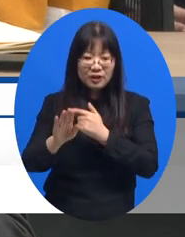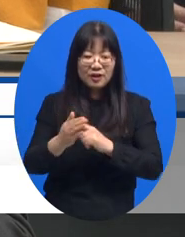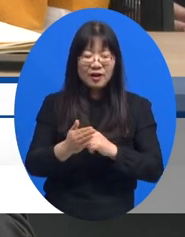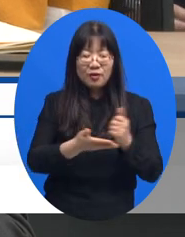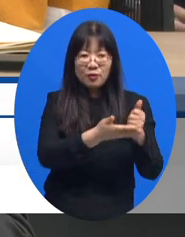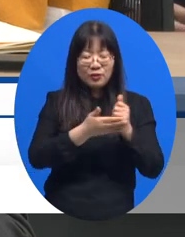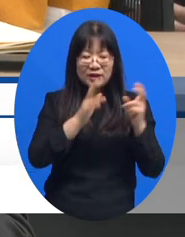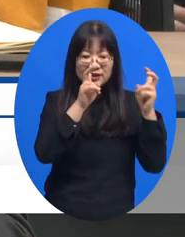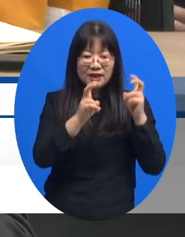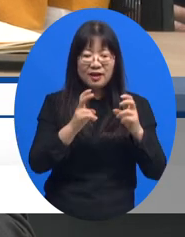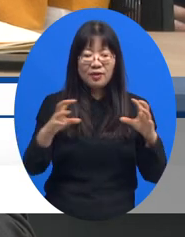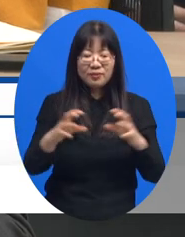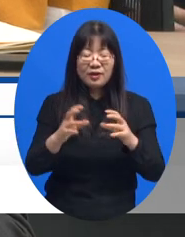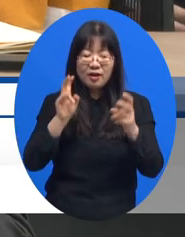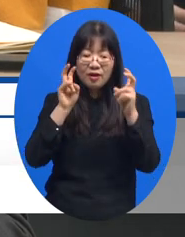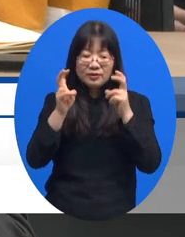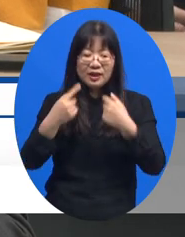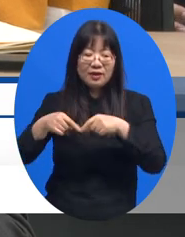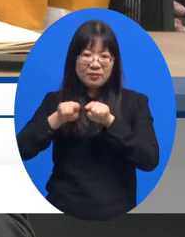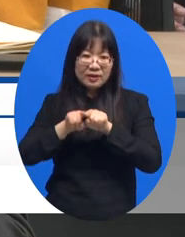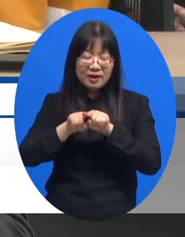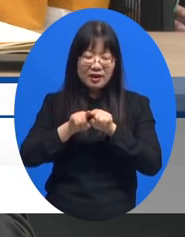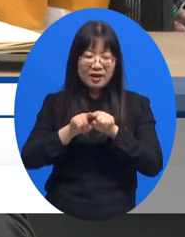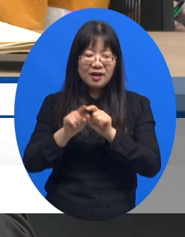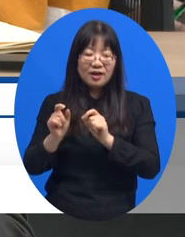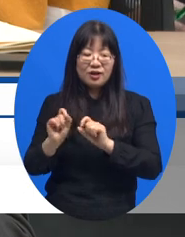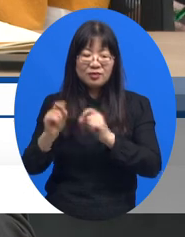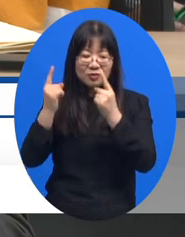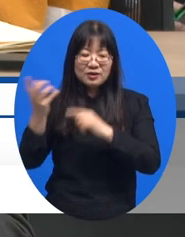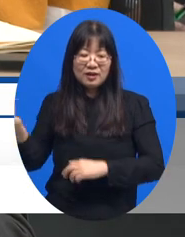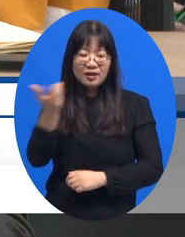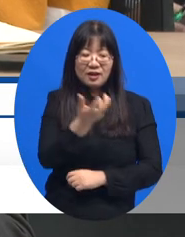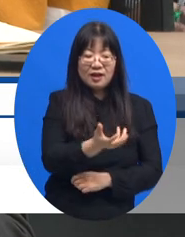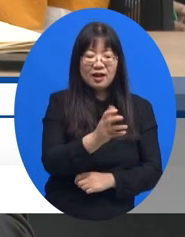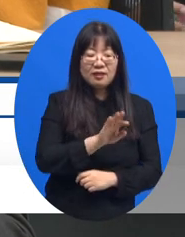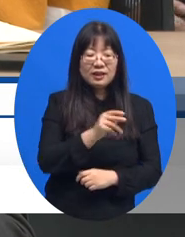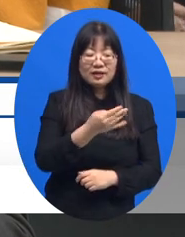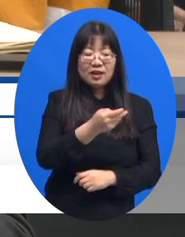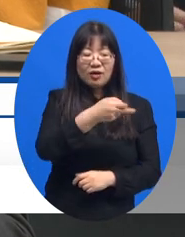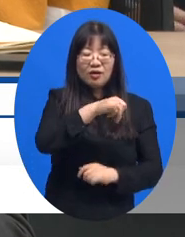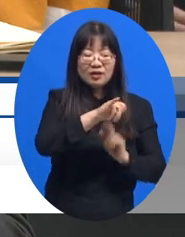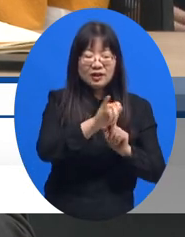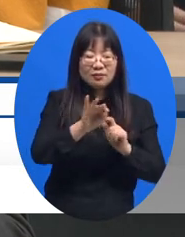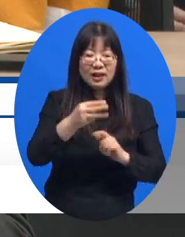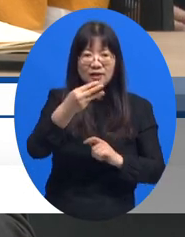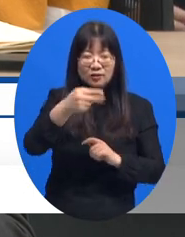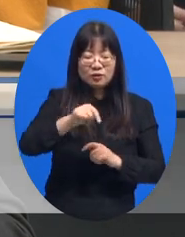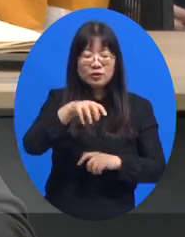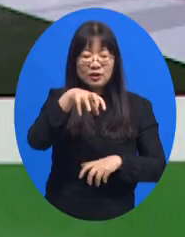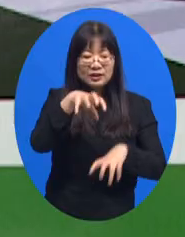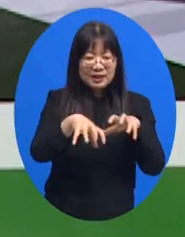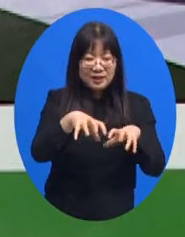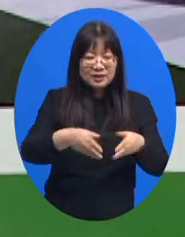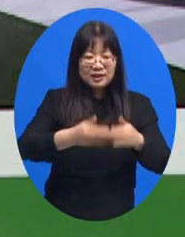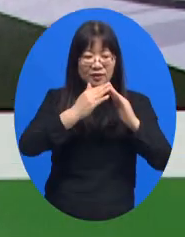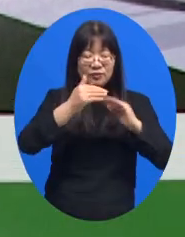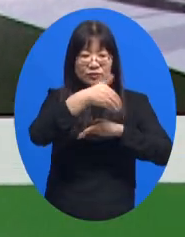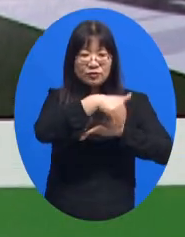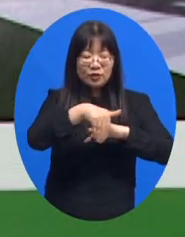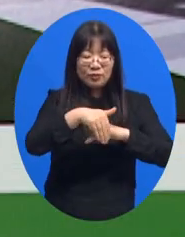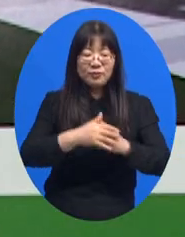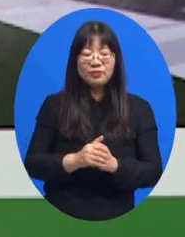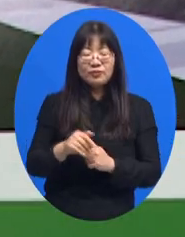고객사와 저희 협력업체들이 동시에 같이 이전을 하여서 배터리 밸류체인을 조성하게 될 것입니다.